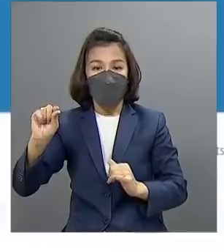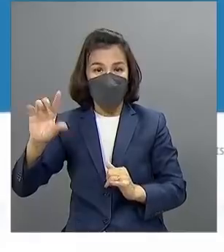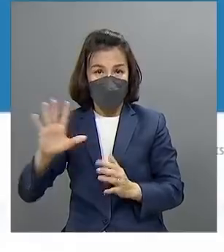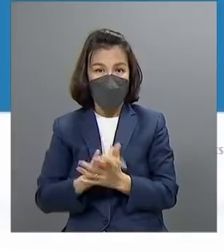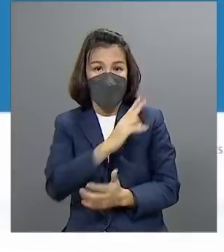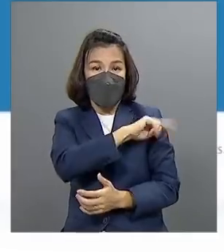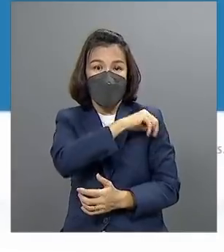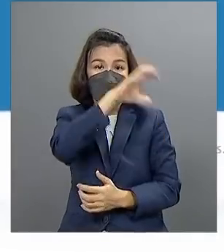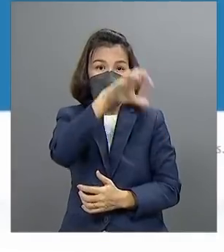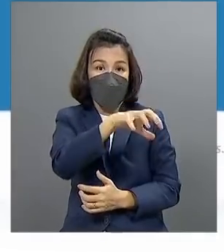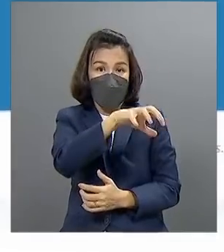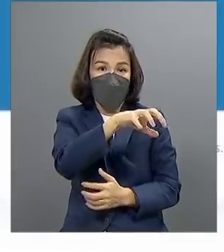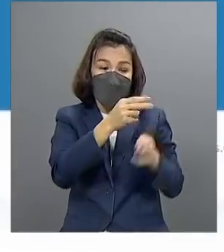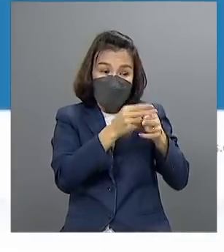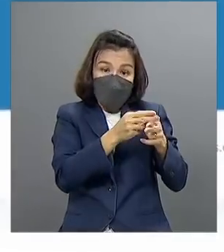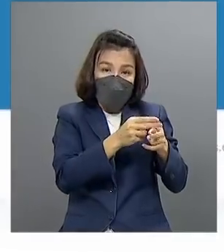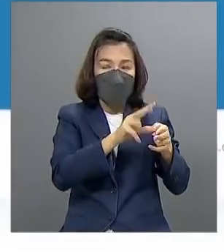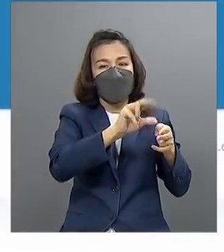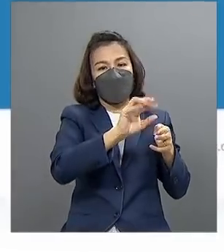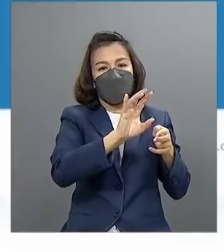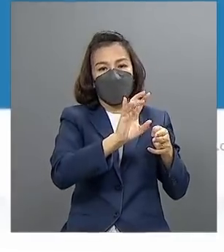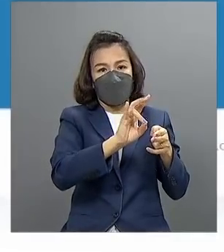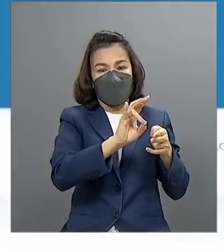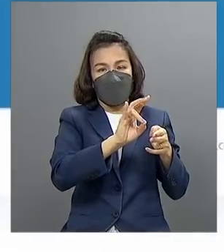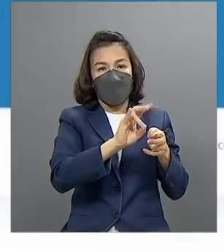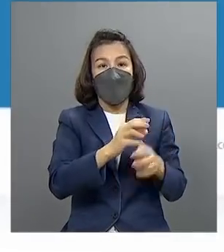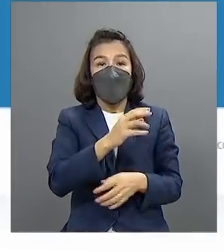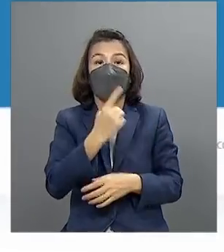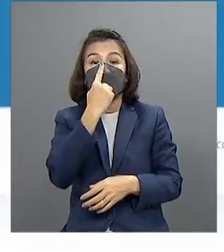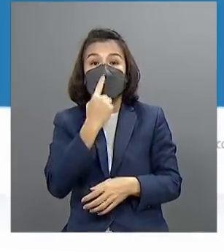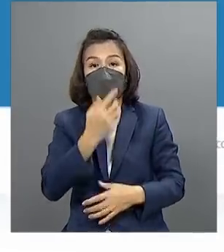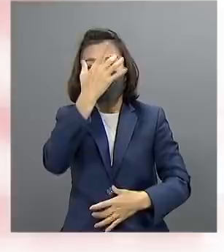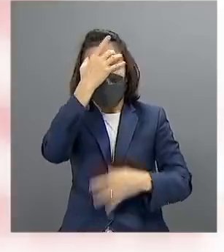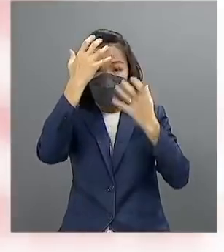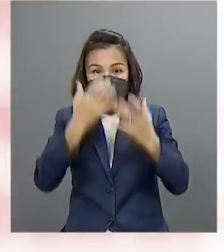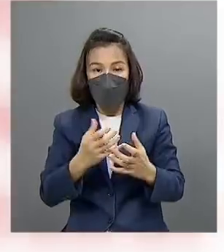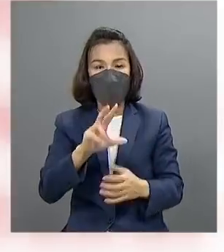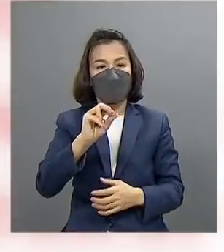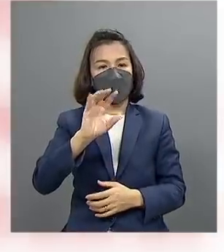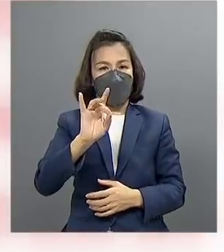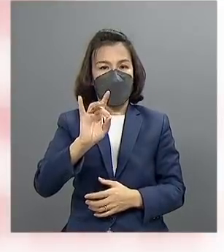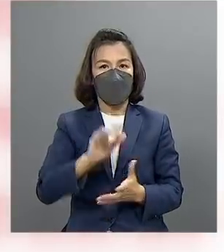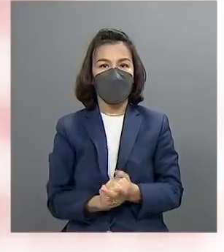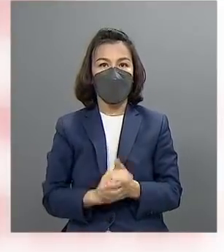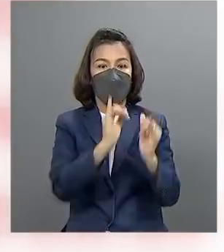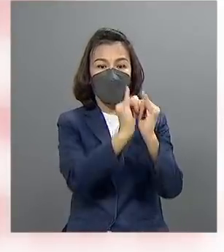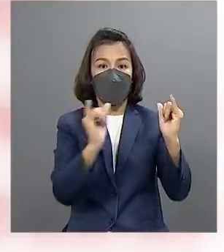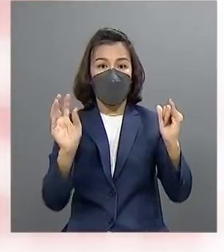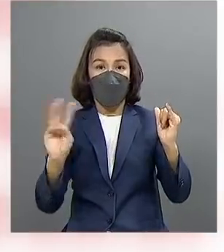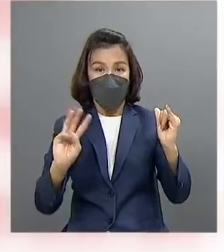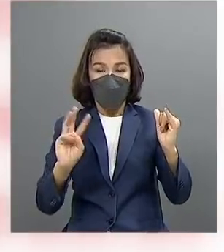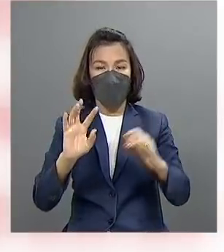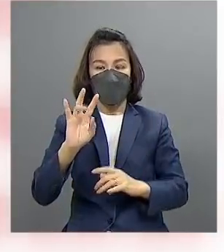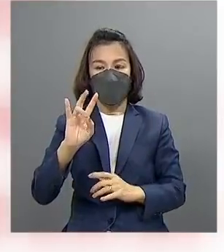สนามเฉพาะกิจ 37คนและเป็นผู้ป่วยสีดังจำนวน 38คนจำนวนเตียงว่างอยู่ที่ร้อยละ 7.9